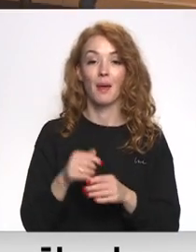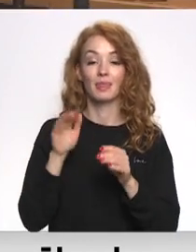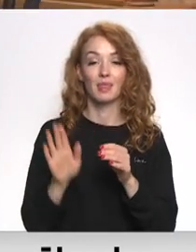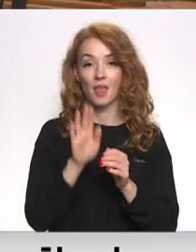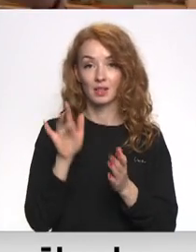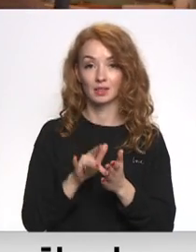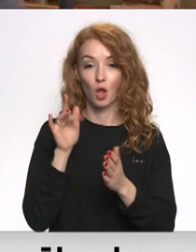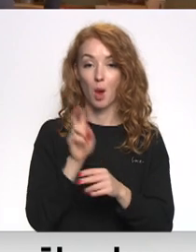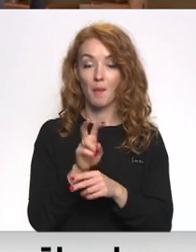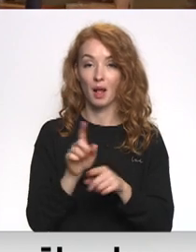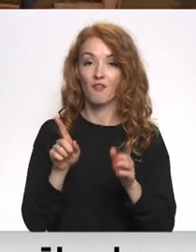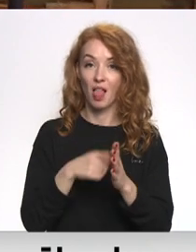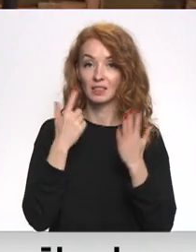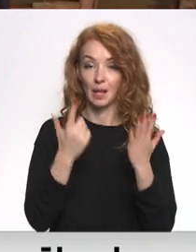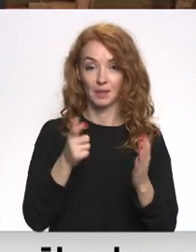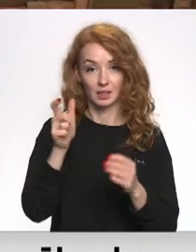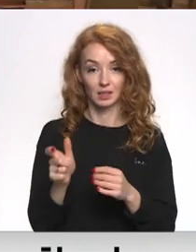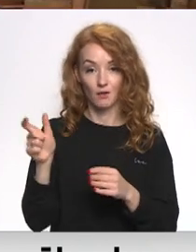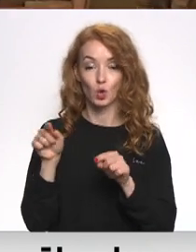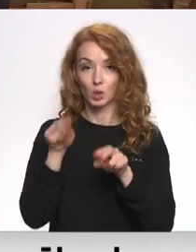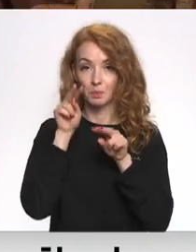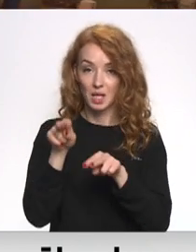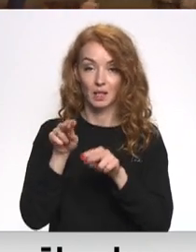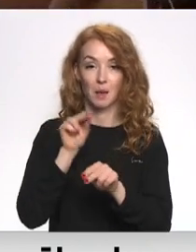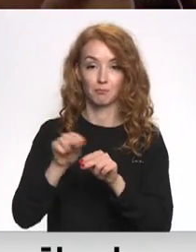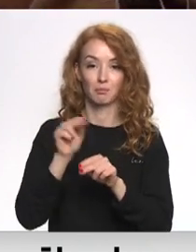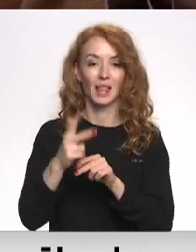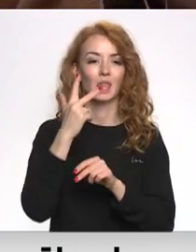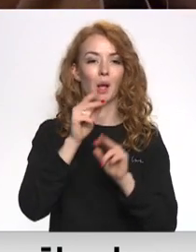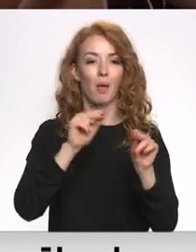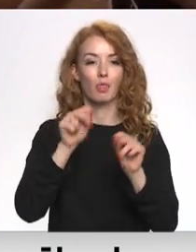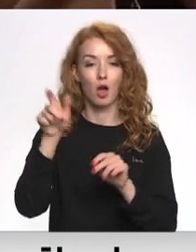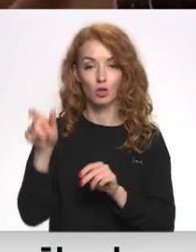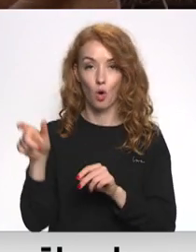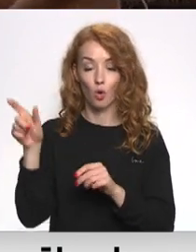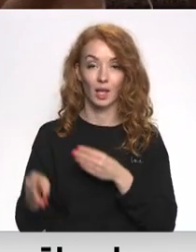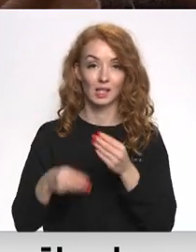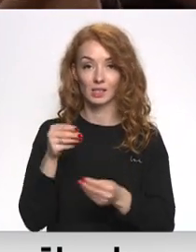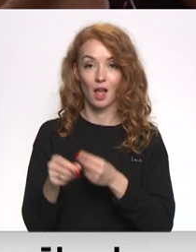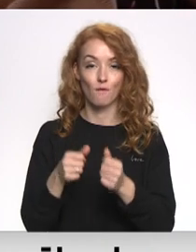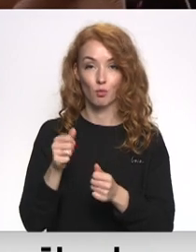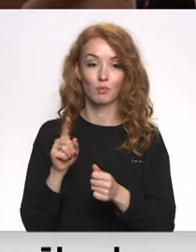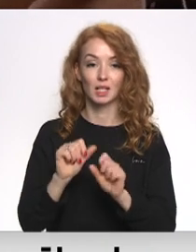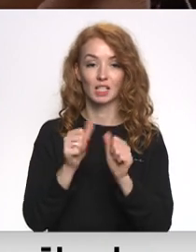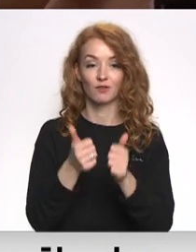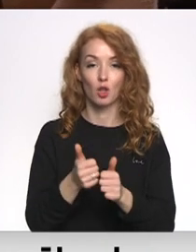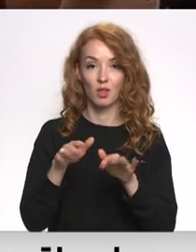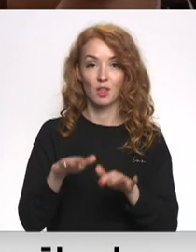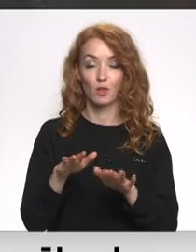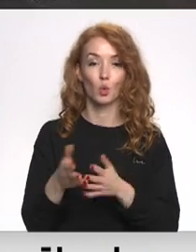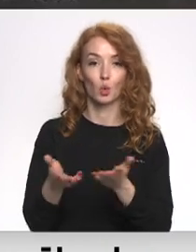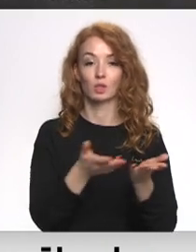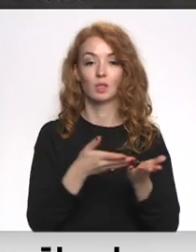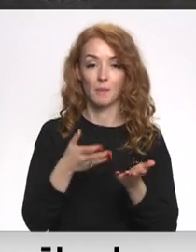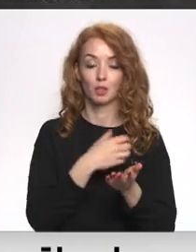centru apmeklē vēl 7 cilvēki, kurus pieskata un apmāca 3 pedagogi. Viss izdevums sedz centra izveidotājs Dienvidkurzemes